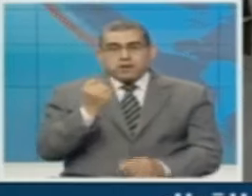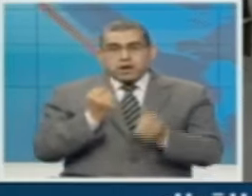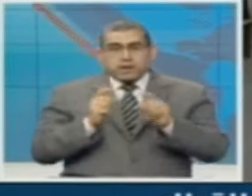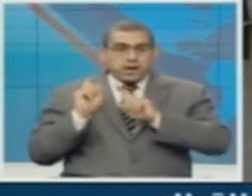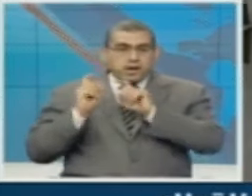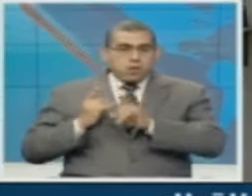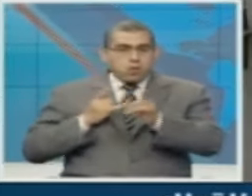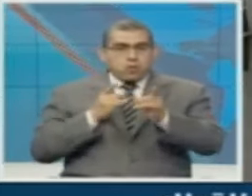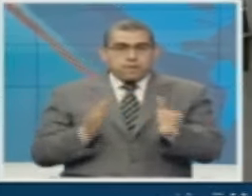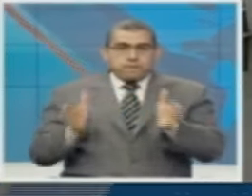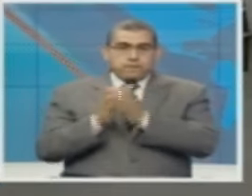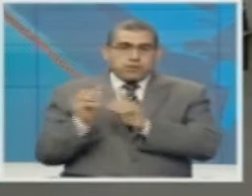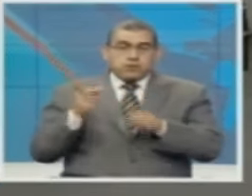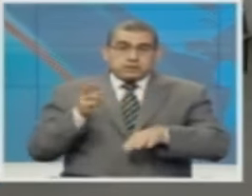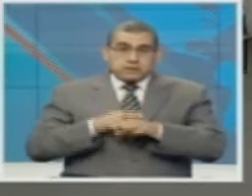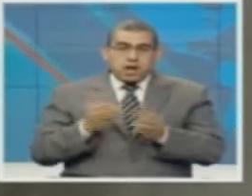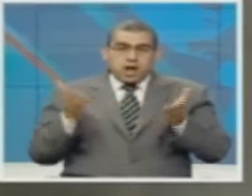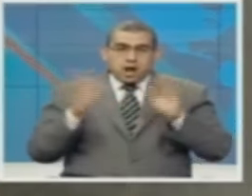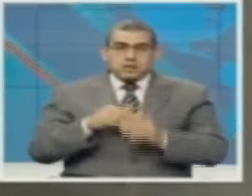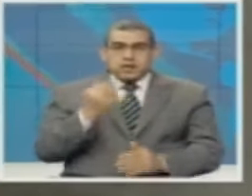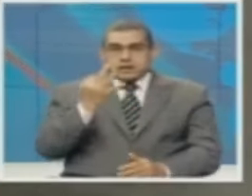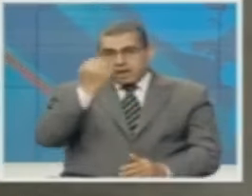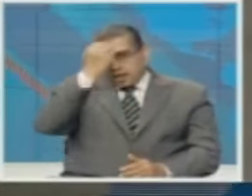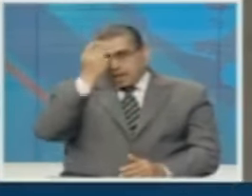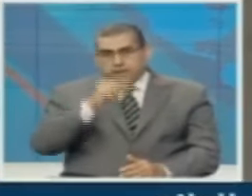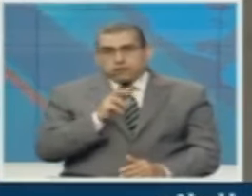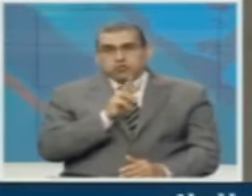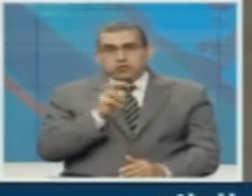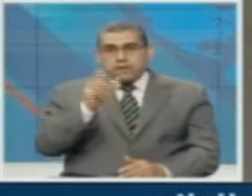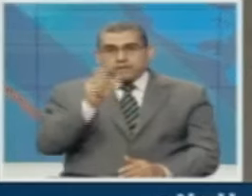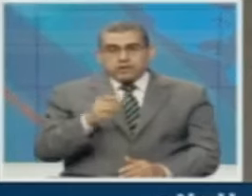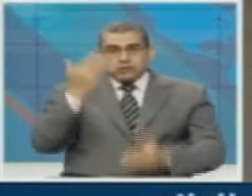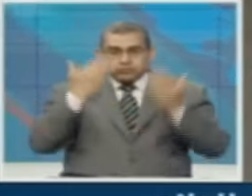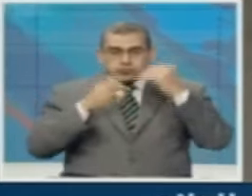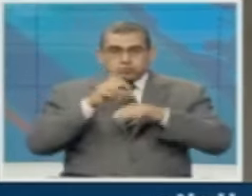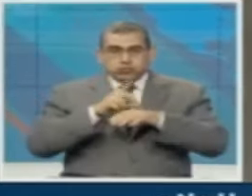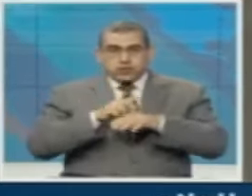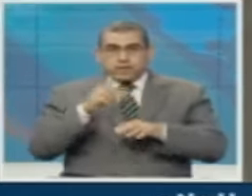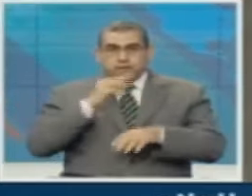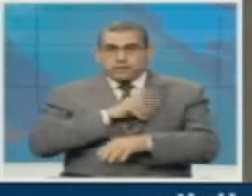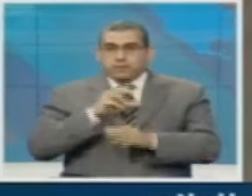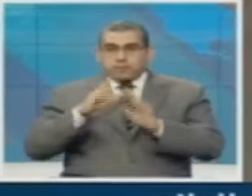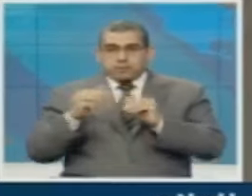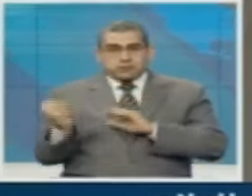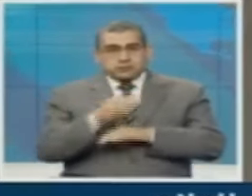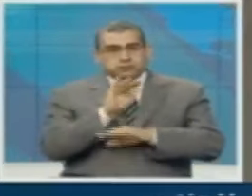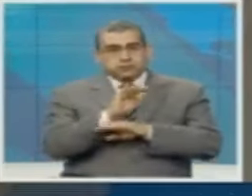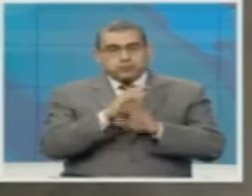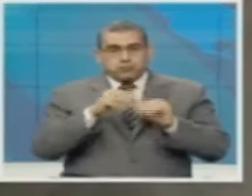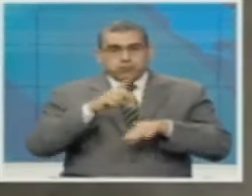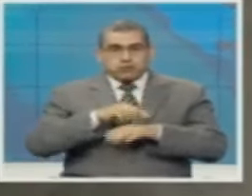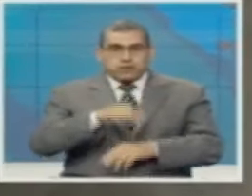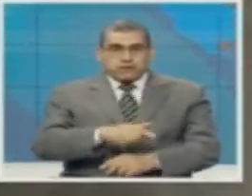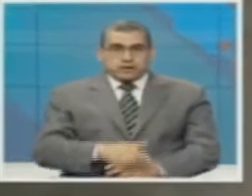19,354 شاحنة، فضلا عن دخول أكثر من 3,700 مصاب فلسطيني للعلاج في